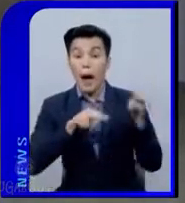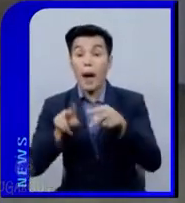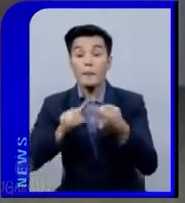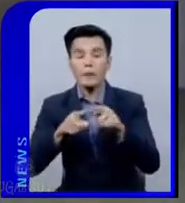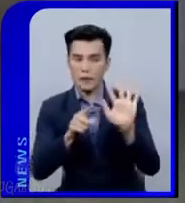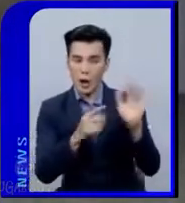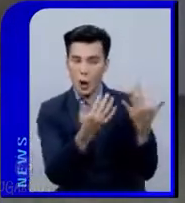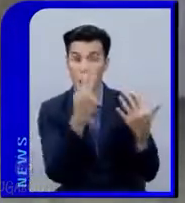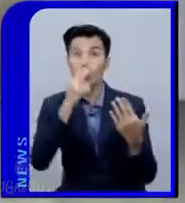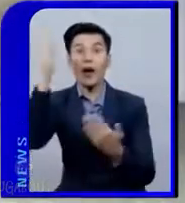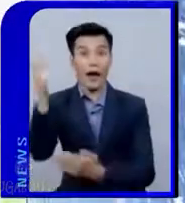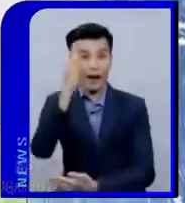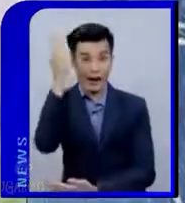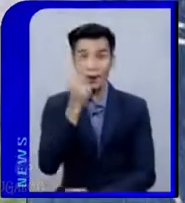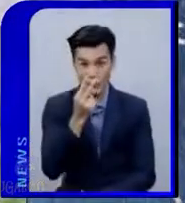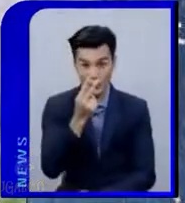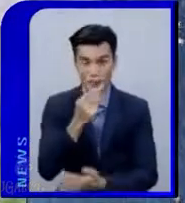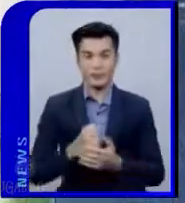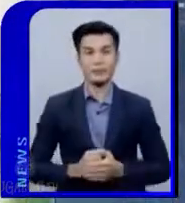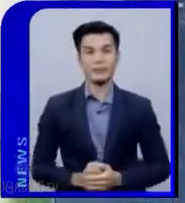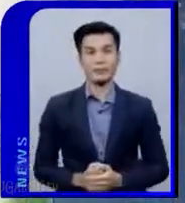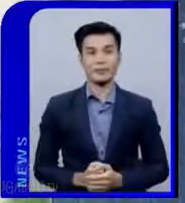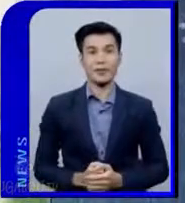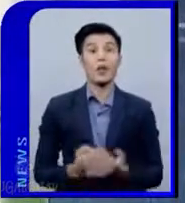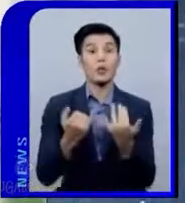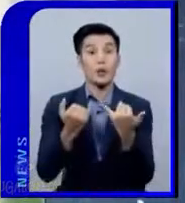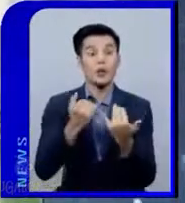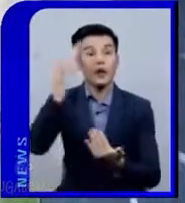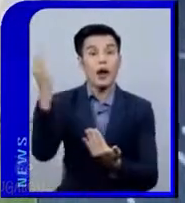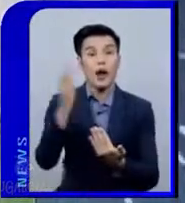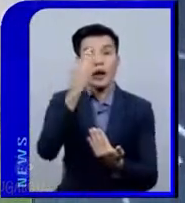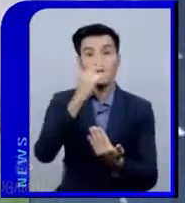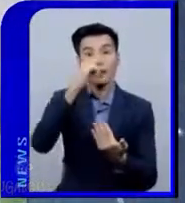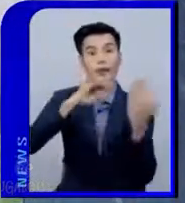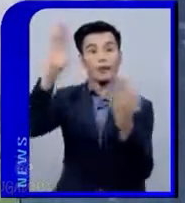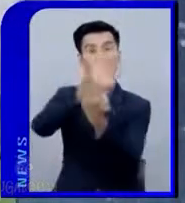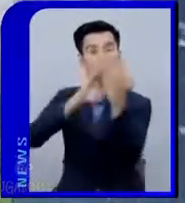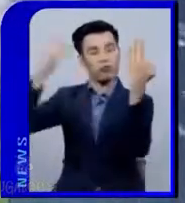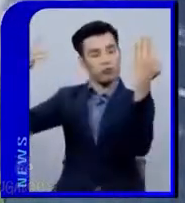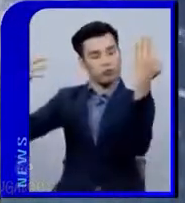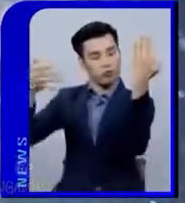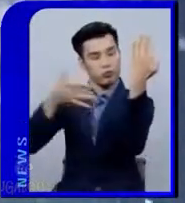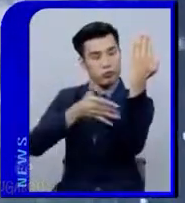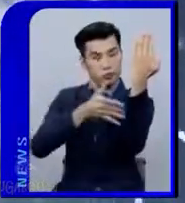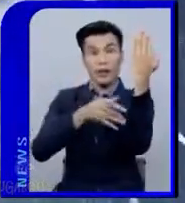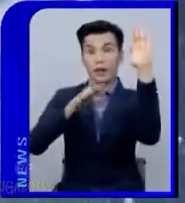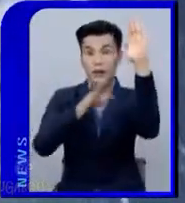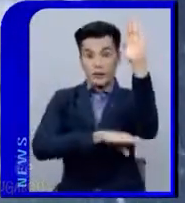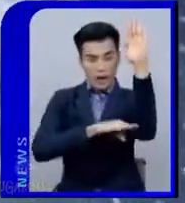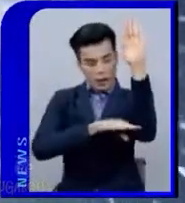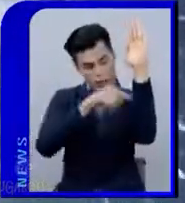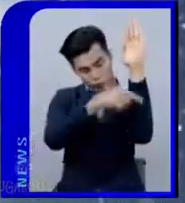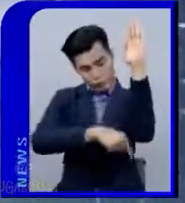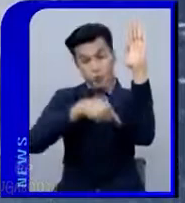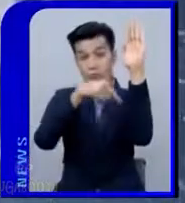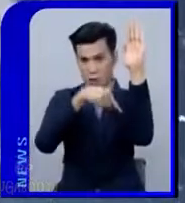าศกันก่อนดีกว่านะคะ ครับ ซึ่งตอนนี้ร่องมรสุมได้พาดผ่านลงมาภาคใต้ค่ะและอยู่ในแนวหย่อมฝนบริเวณอ่าวไทยตอนล่างจึ